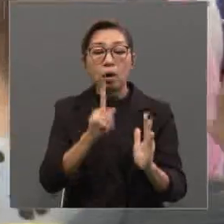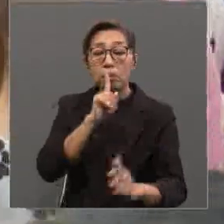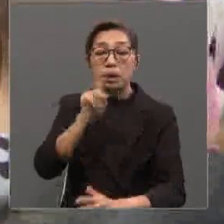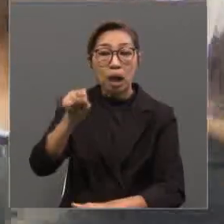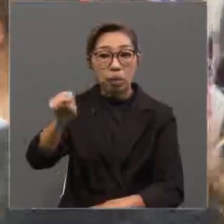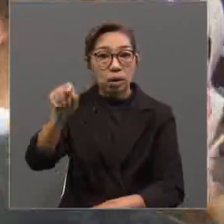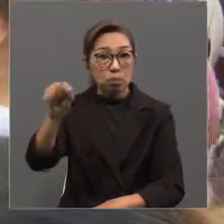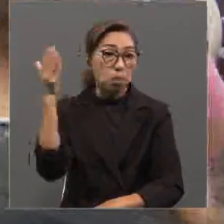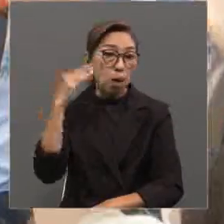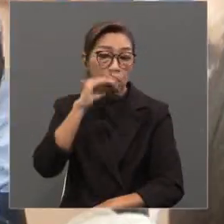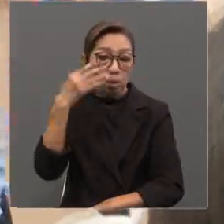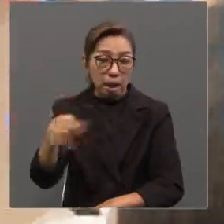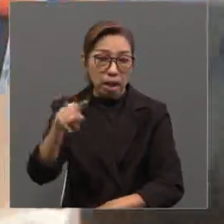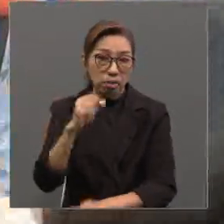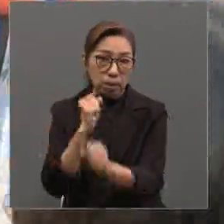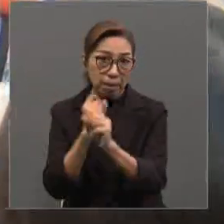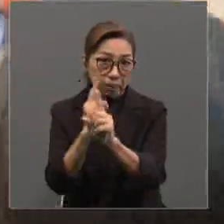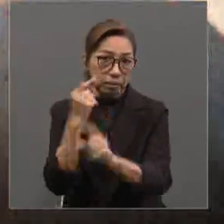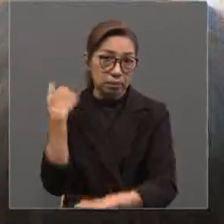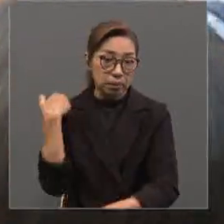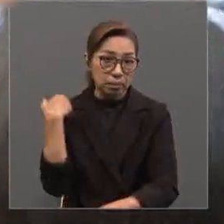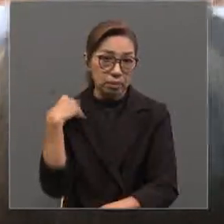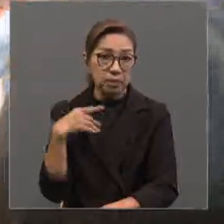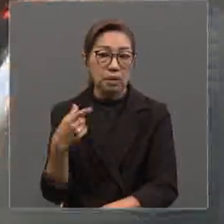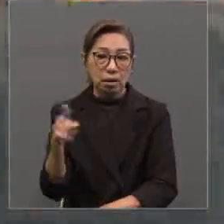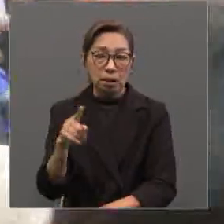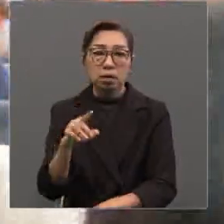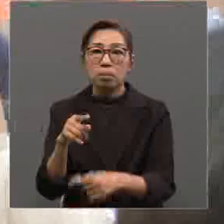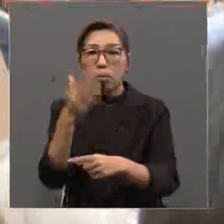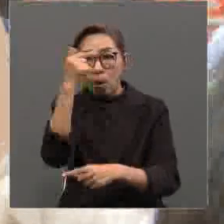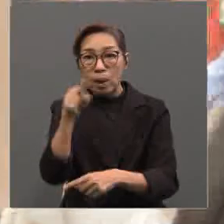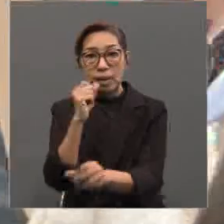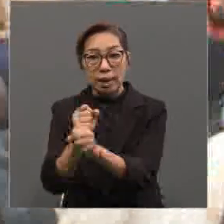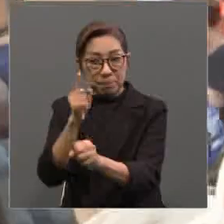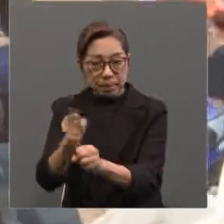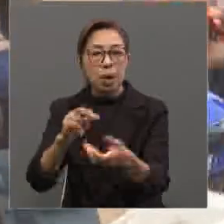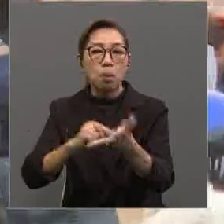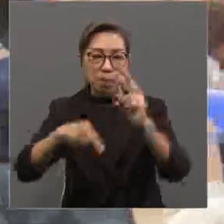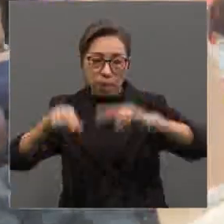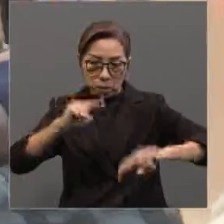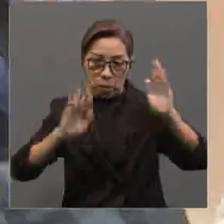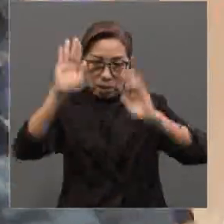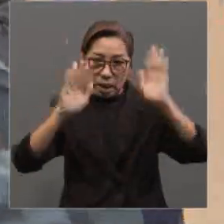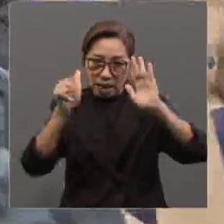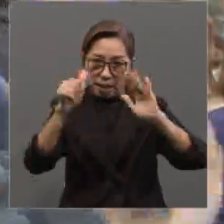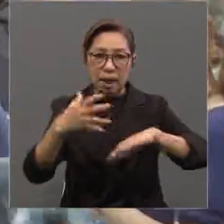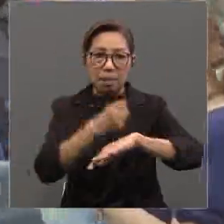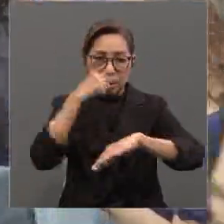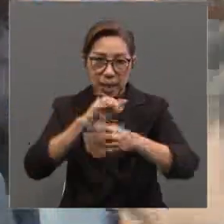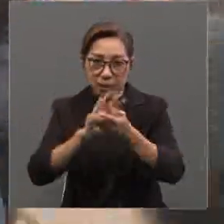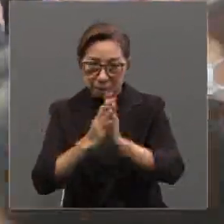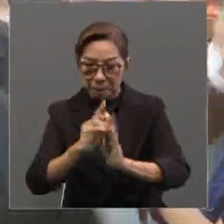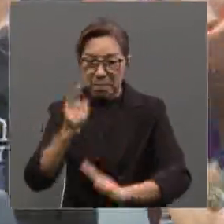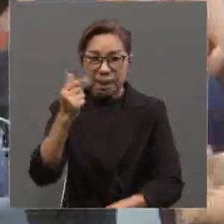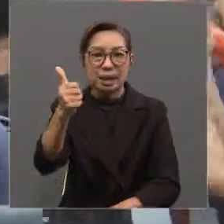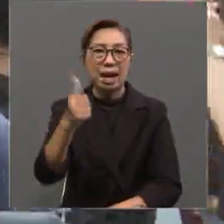จะทำตามที่พูดเอาไว้หรือไม่เพราะว่าจะเป็นความสวยงามของประชาธิปไตยและพลิกโฉมการเมืองไทยด้วยค่ะ คุณพิจ